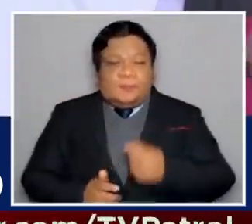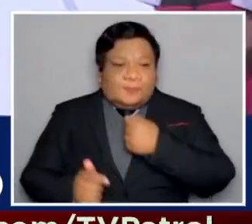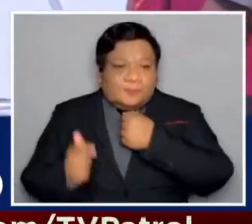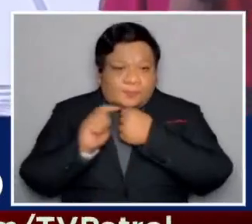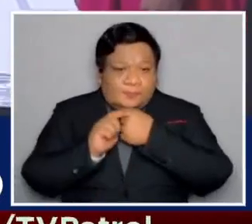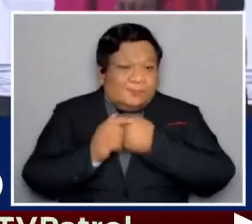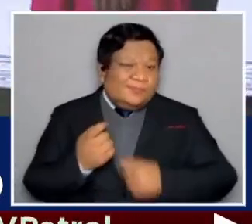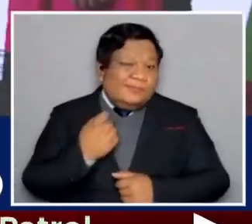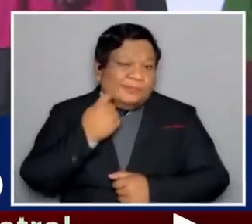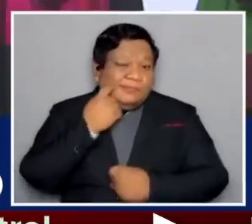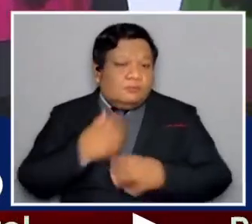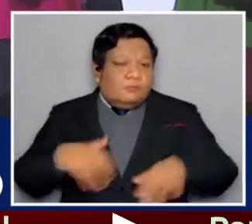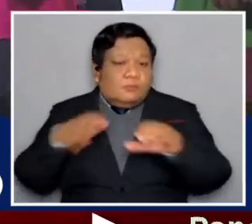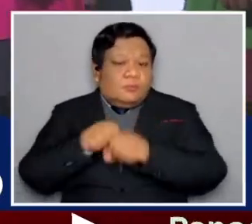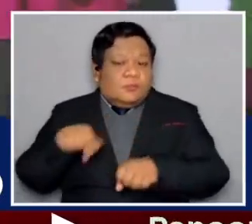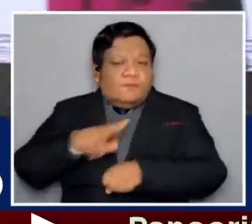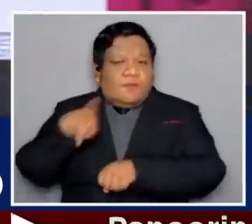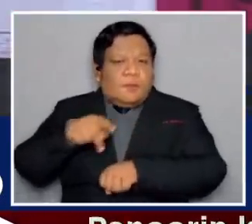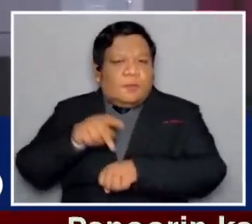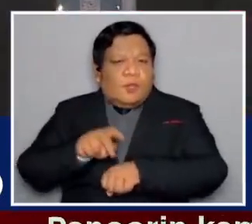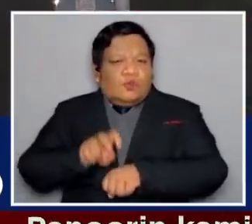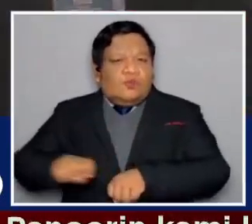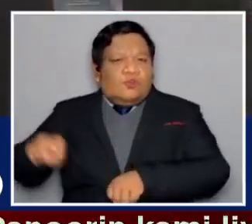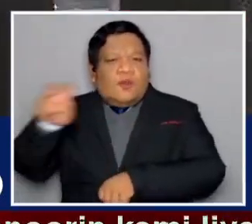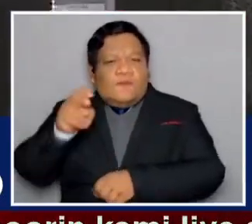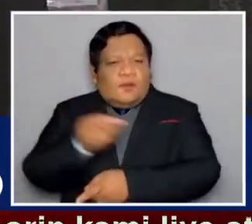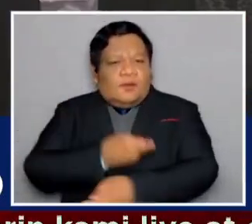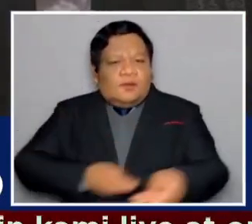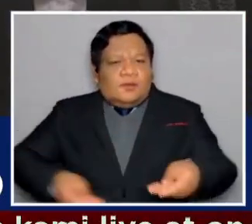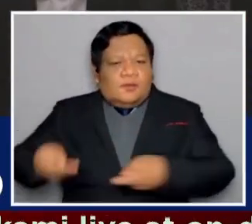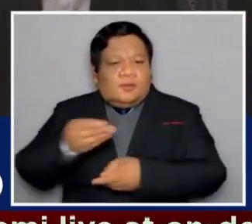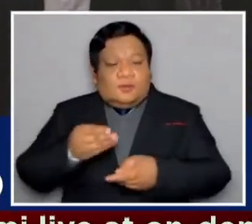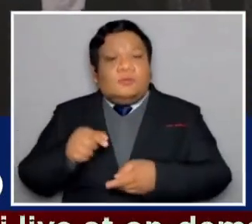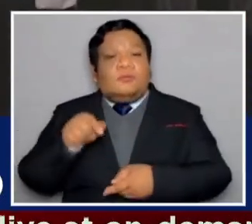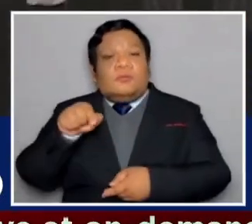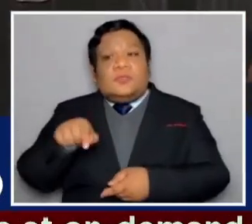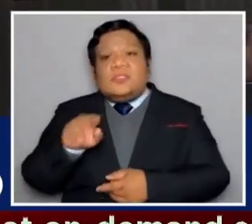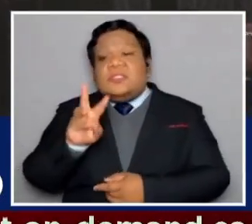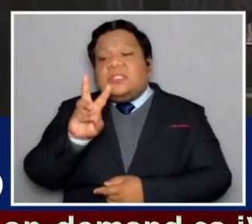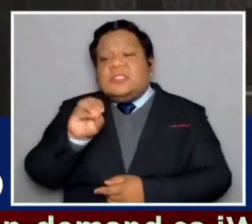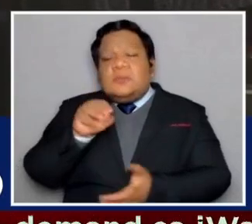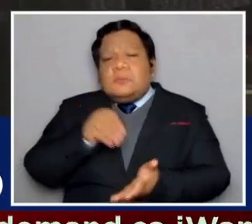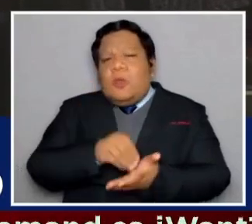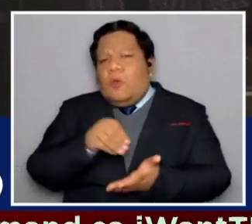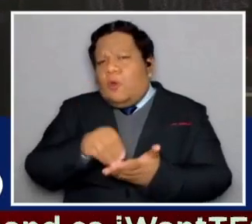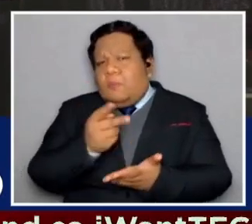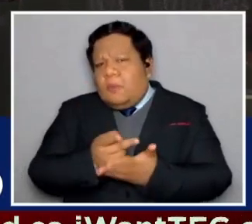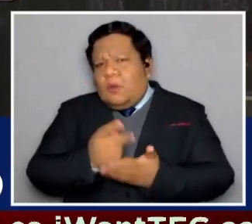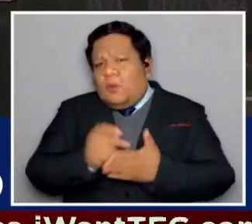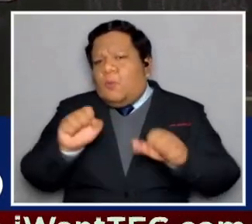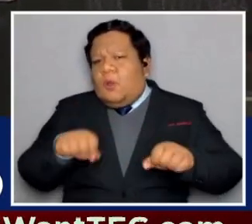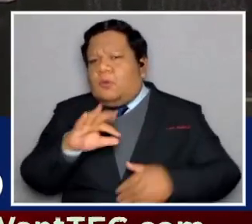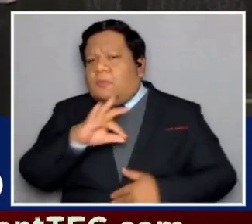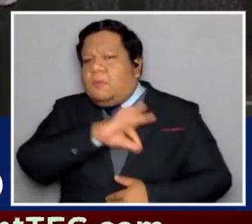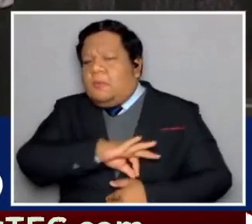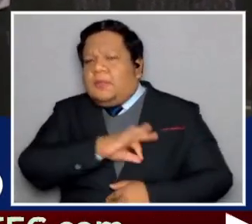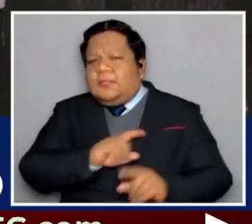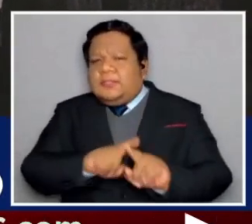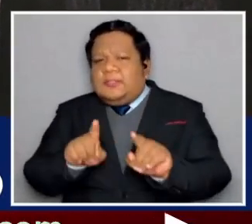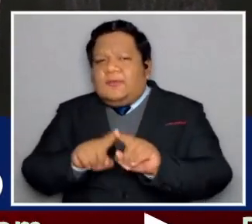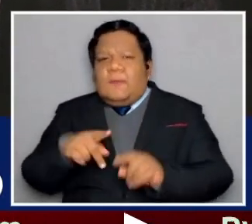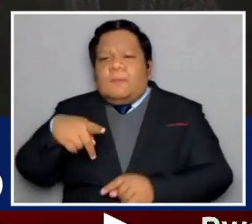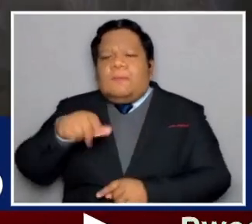taunang Philippine Travel Exchange sa Pasay City, 60 million pesos ang posibleng kitain sa mga tour packages na inalok